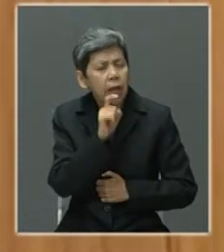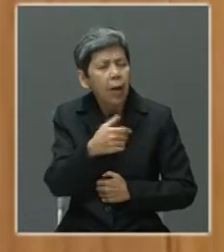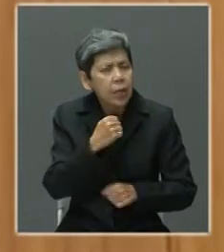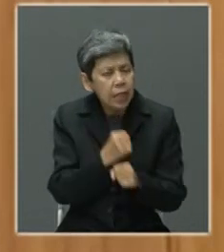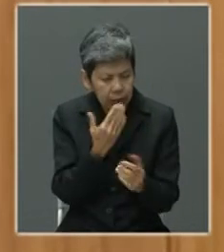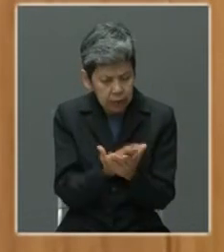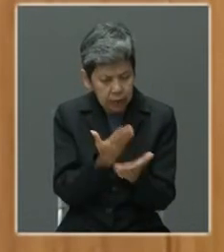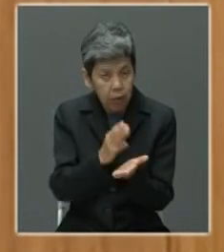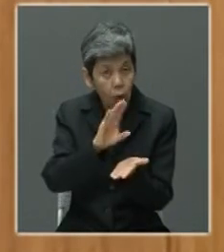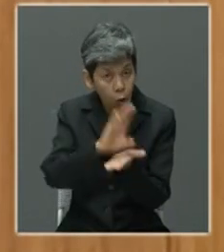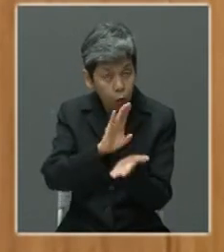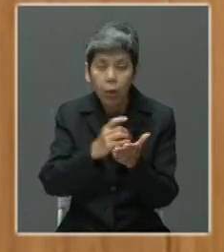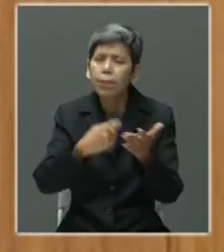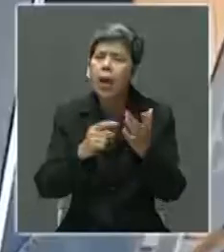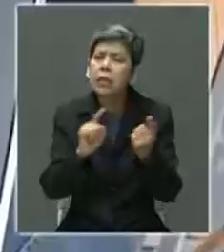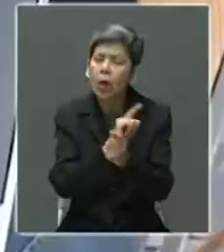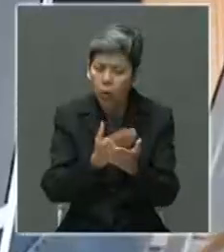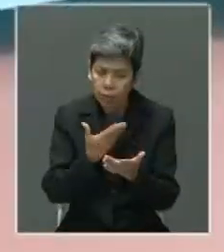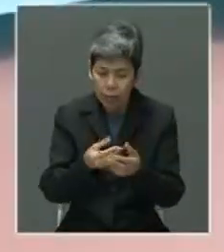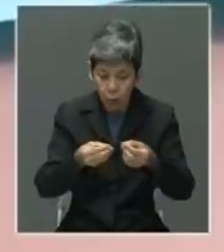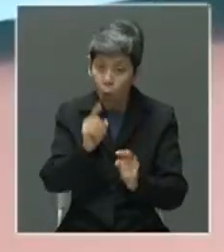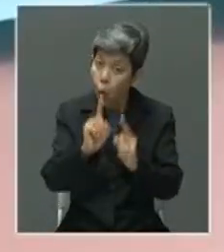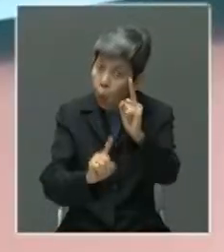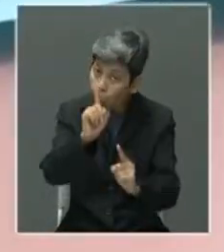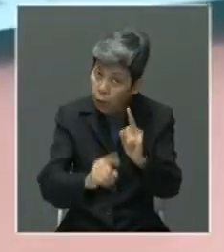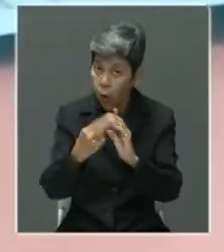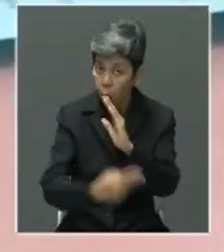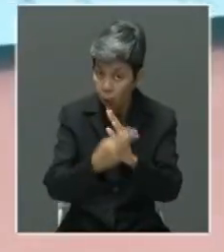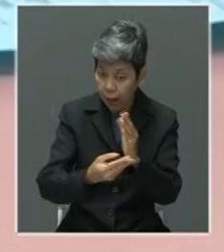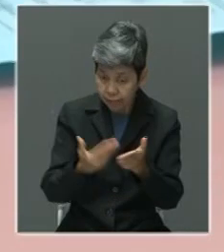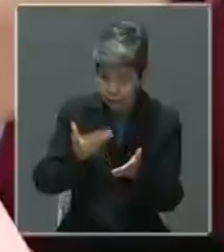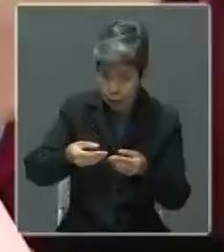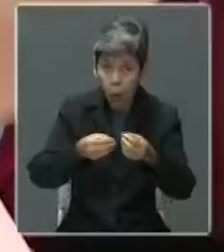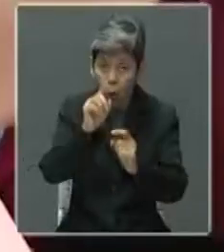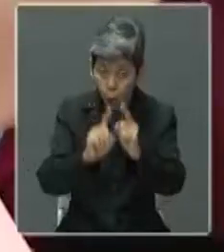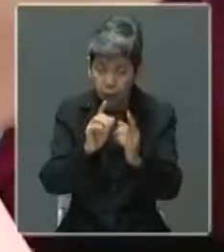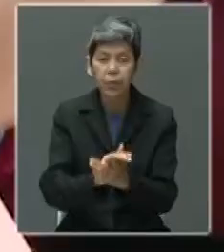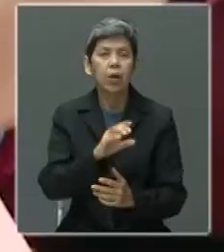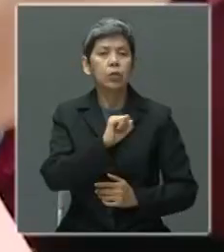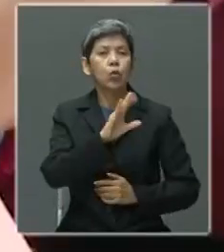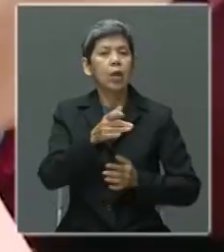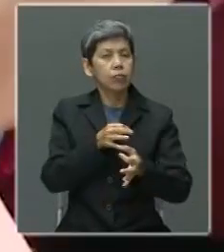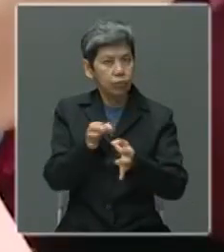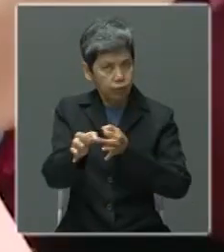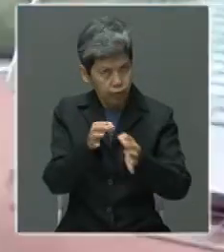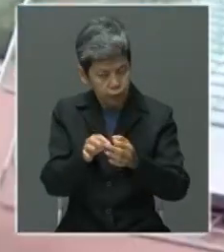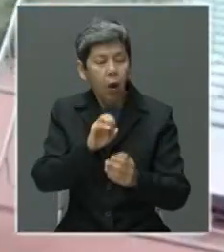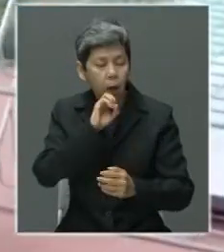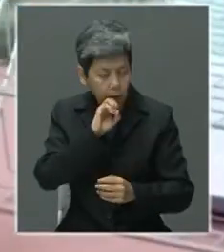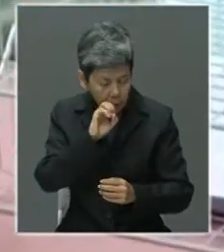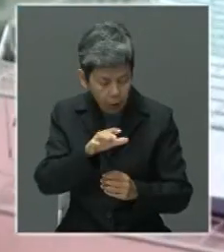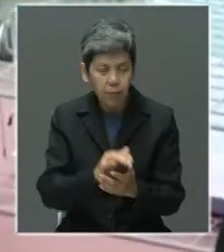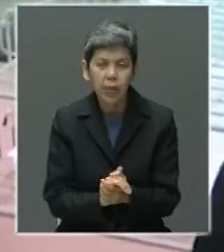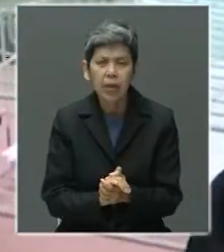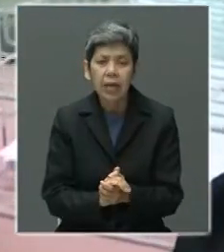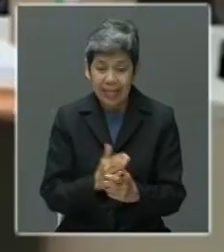การใช้เงินกองทุนของประกันสังคมไปถือหุ้นศรีพันวาเรื่องนี้คุณสุชาติก็เลยตอบนะฮะระบุตอนนึงบอกว่